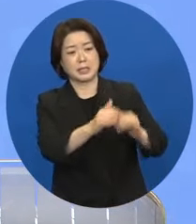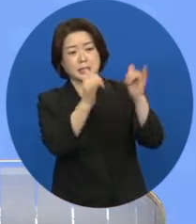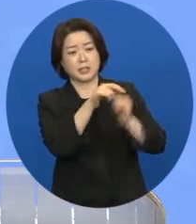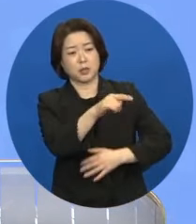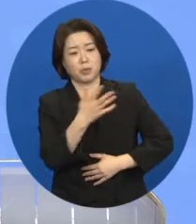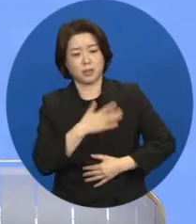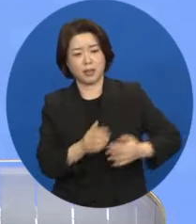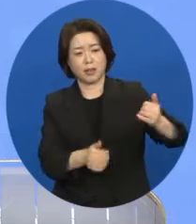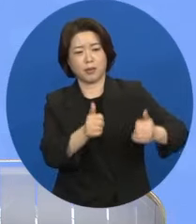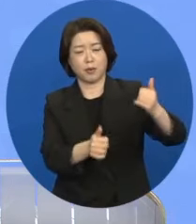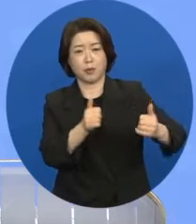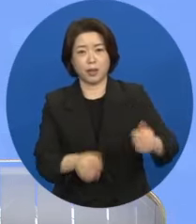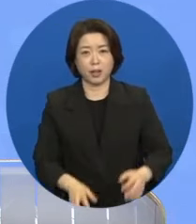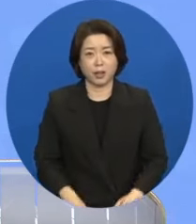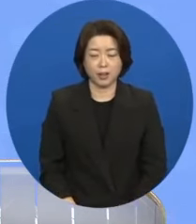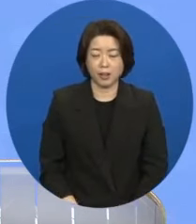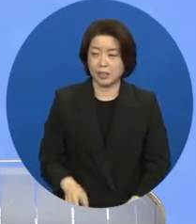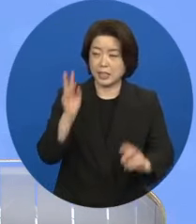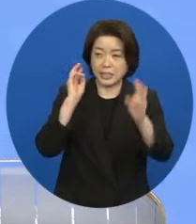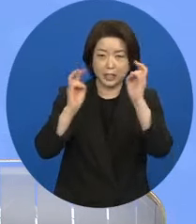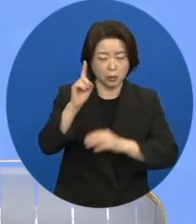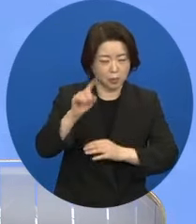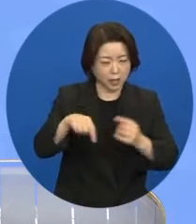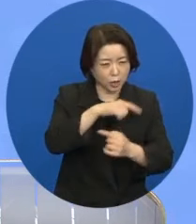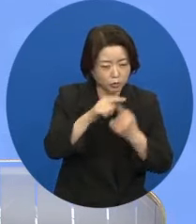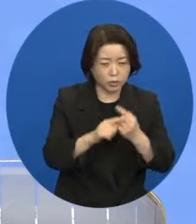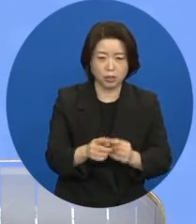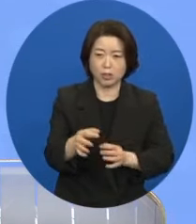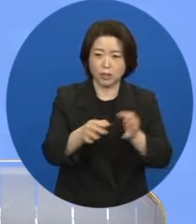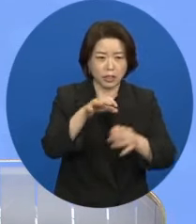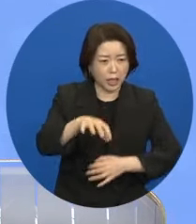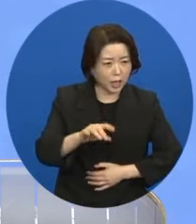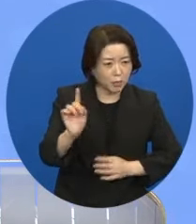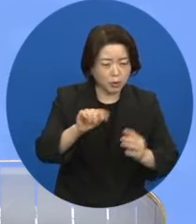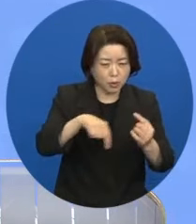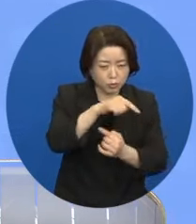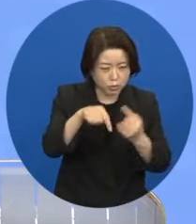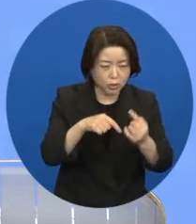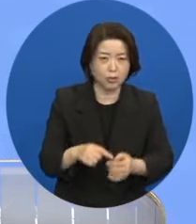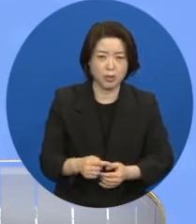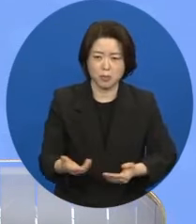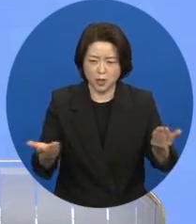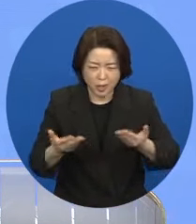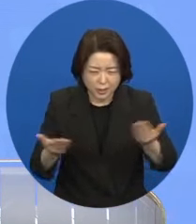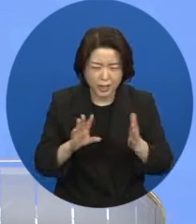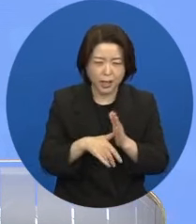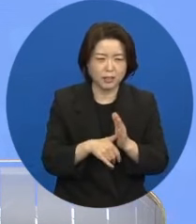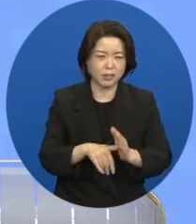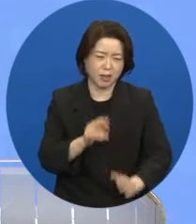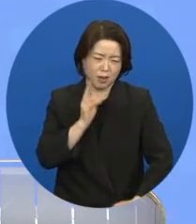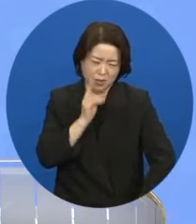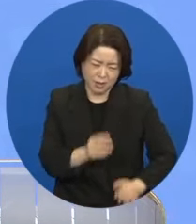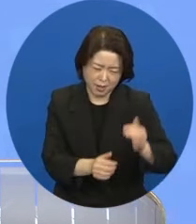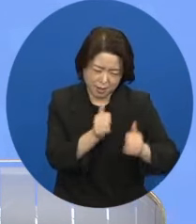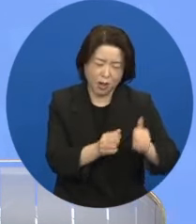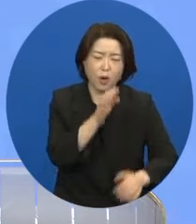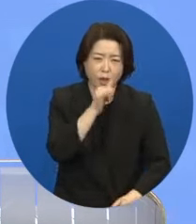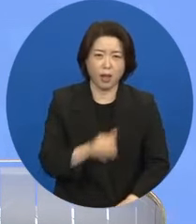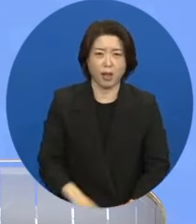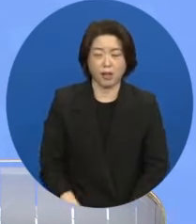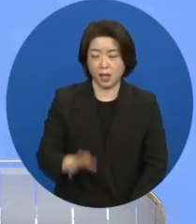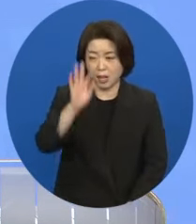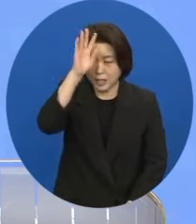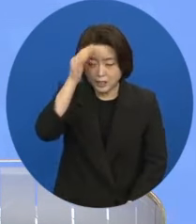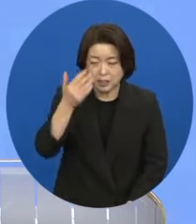아 기업을 하나 운영해도 가게 하나 운영해도 여러분 얼마나 치열한지 몰라요 치킨 가게를 운영하라고